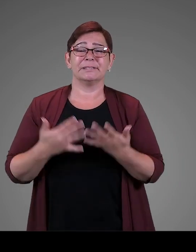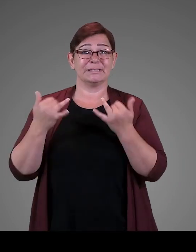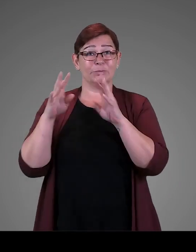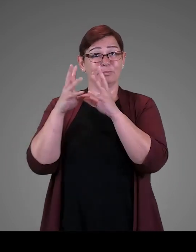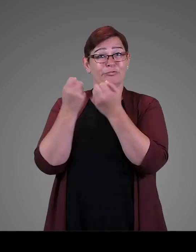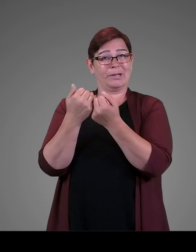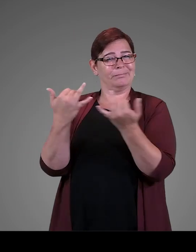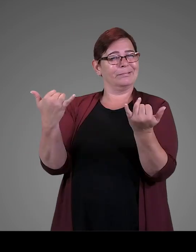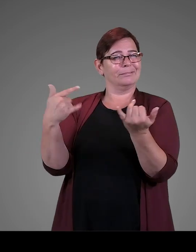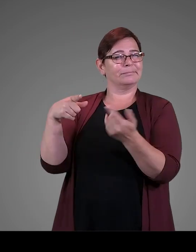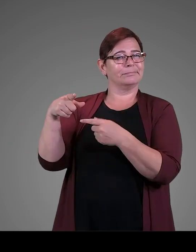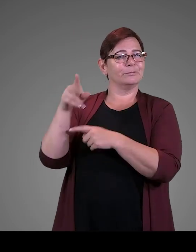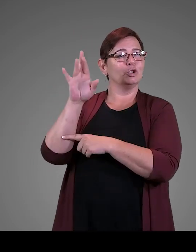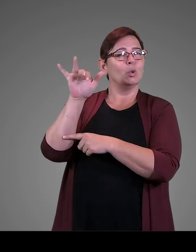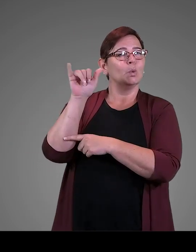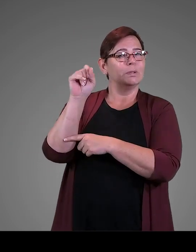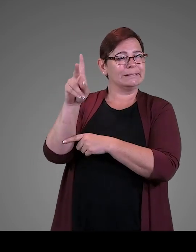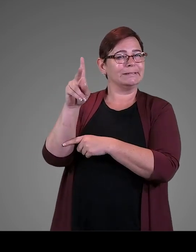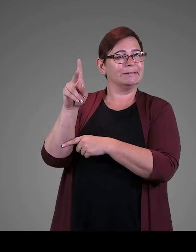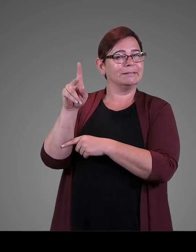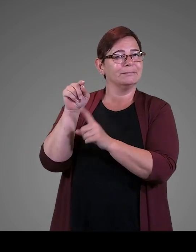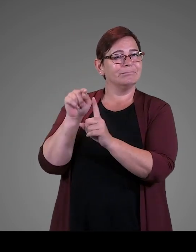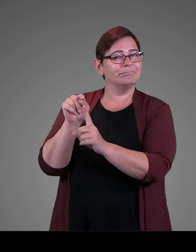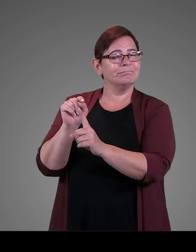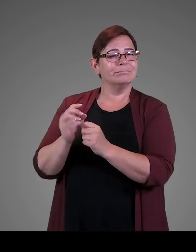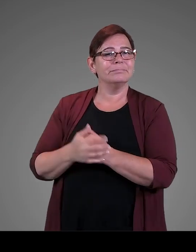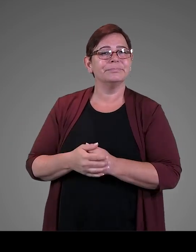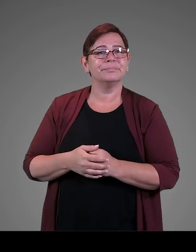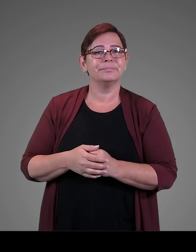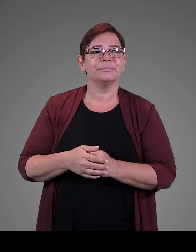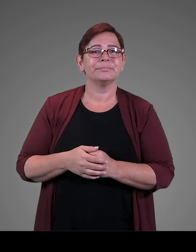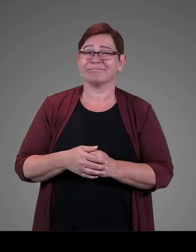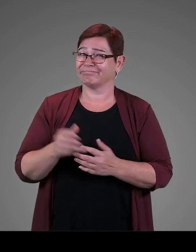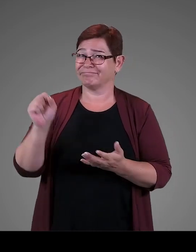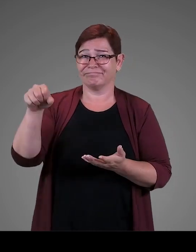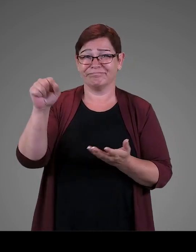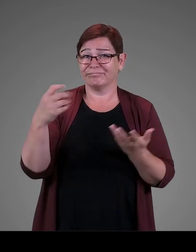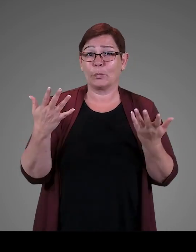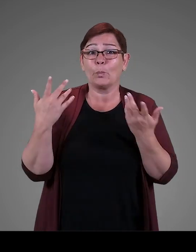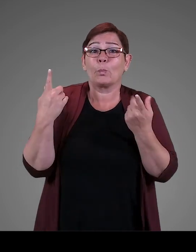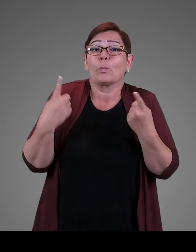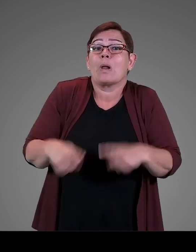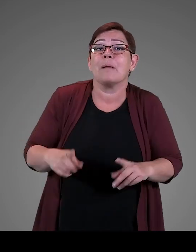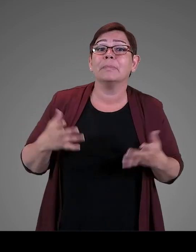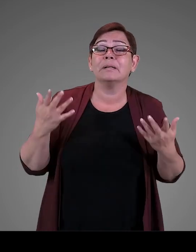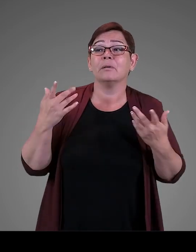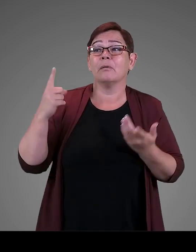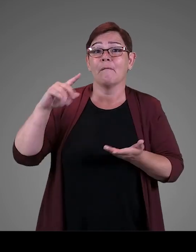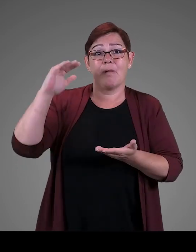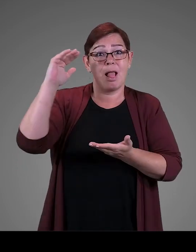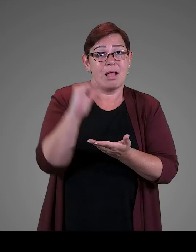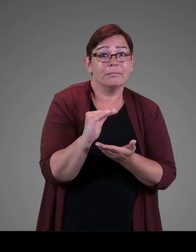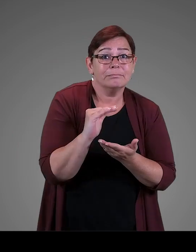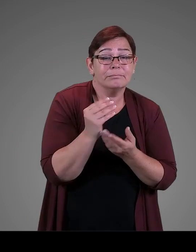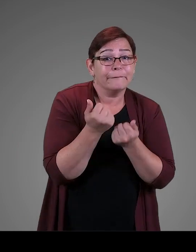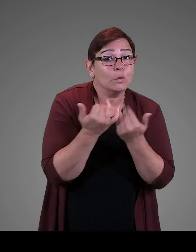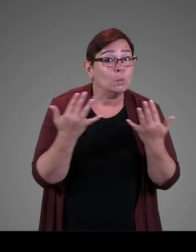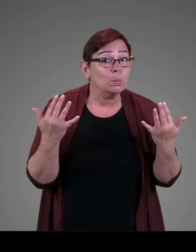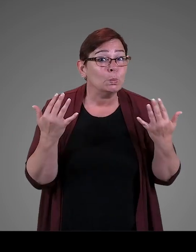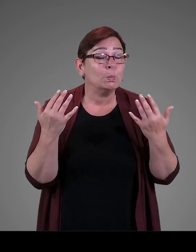Oui. Ben, là où ça se passe, c'est d'avoir moins de moyens, puis de redoubler d'efforts et